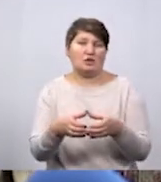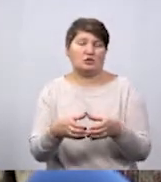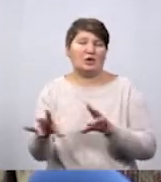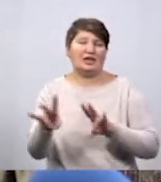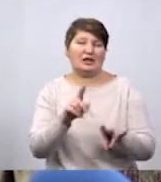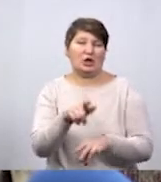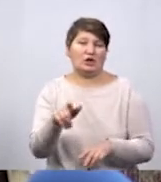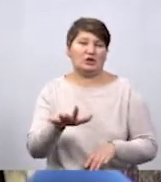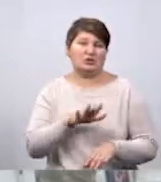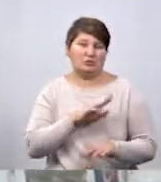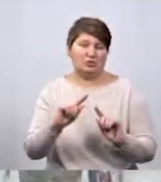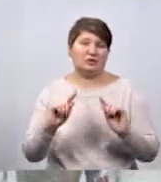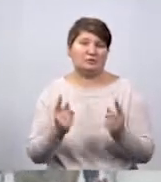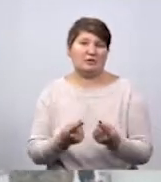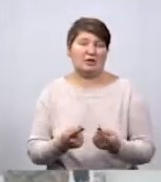були знешкоджені.